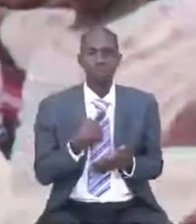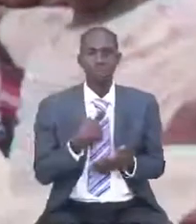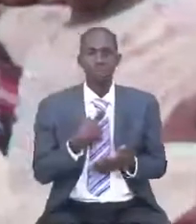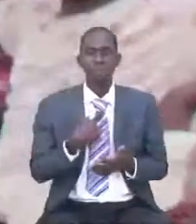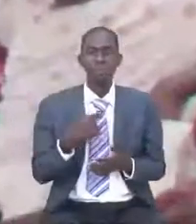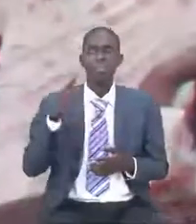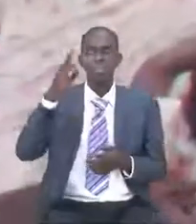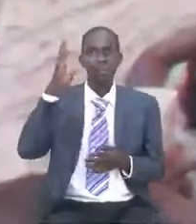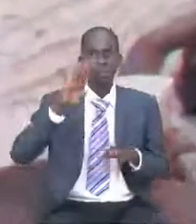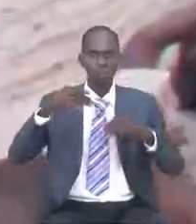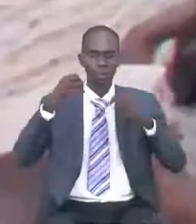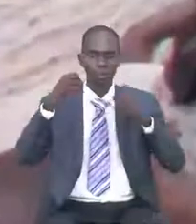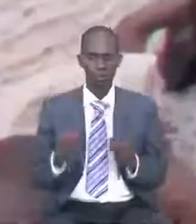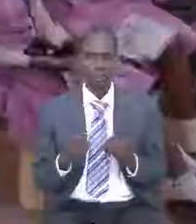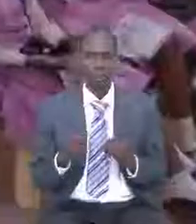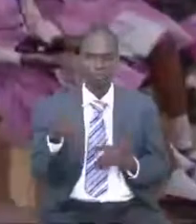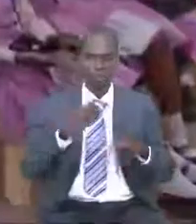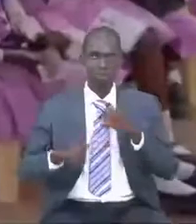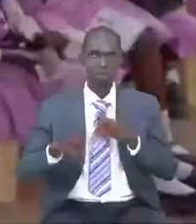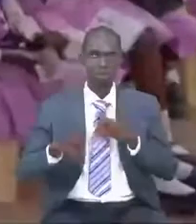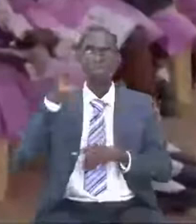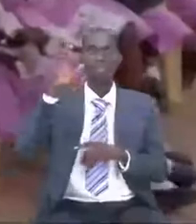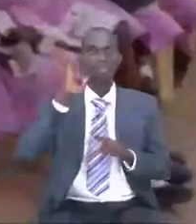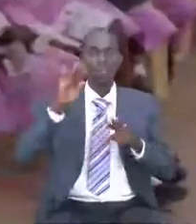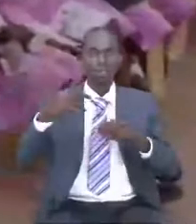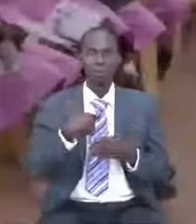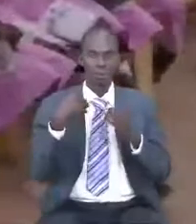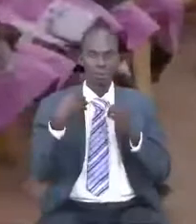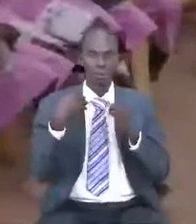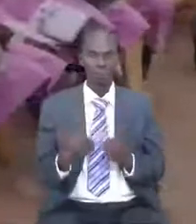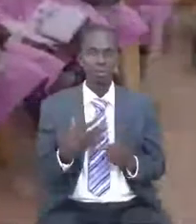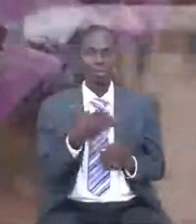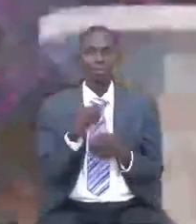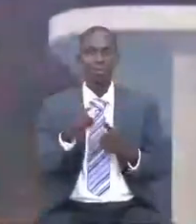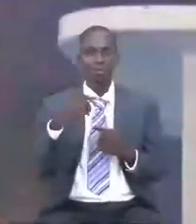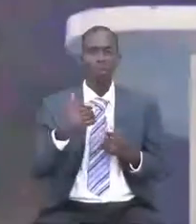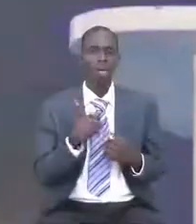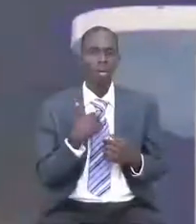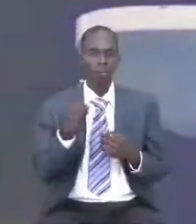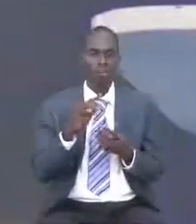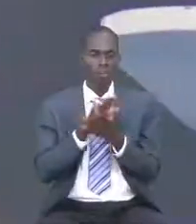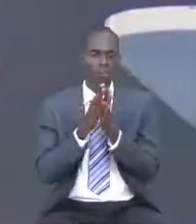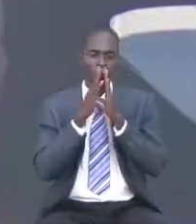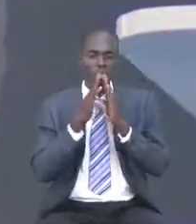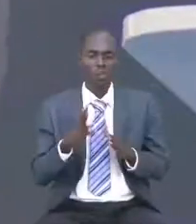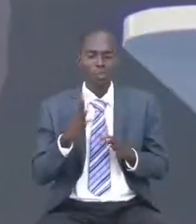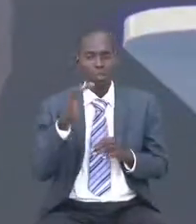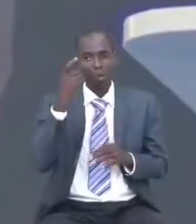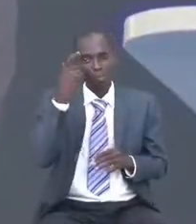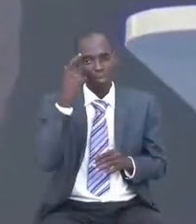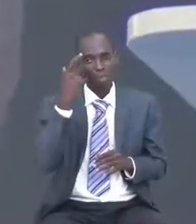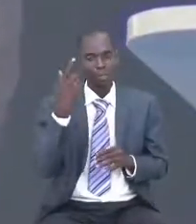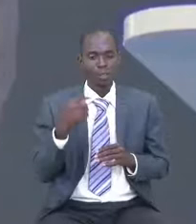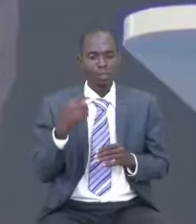me purifier. Il va te revêtir de puissance. Dis-le, il va me revêtir de puissance. Et quand tu as